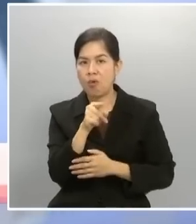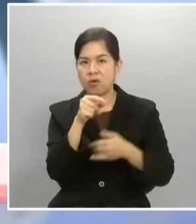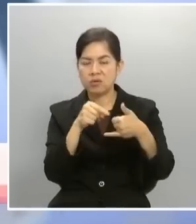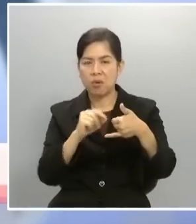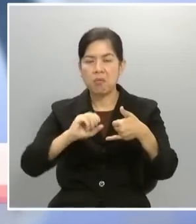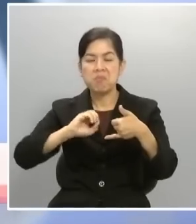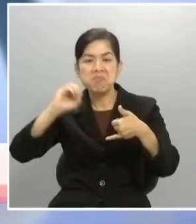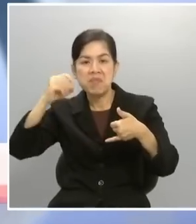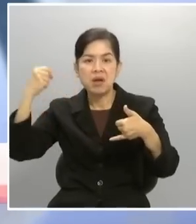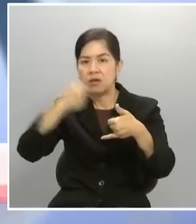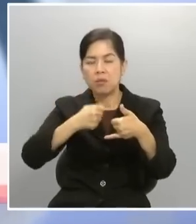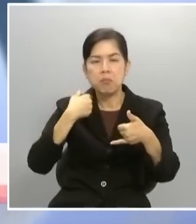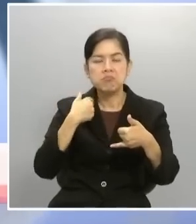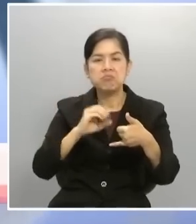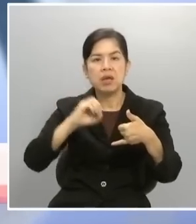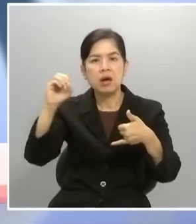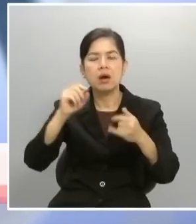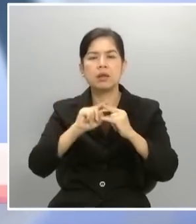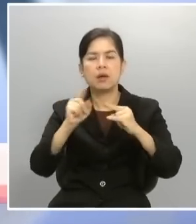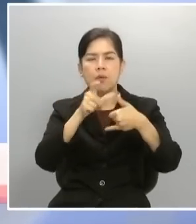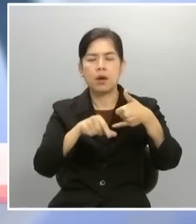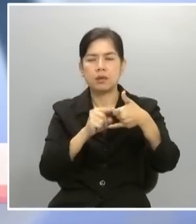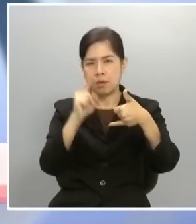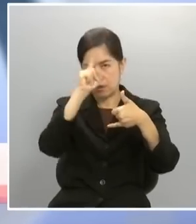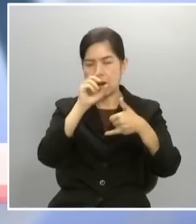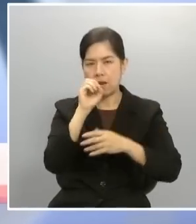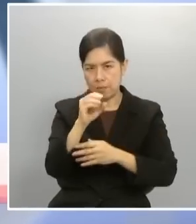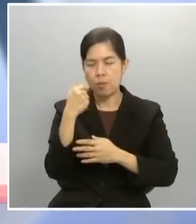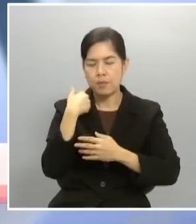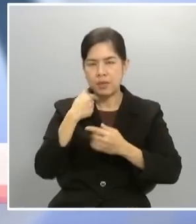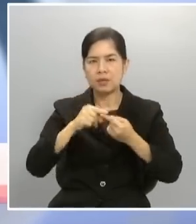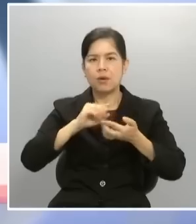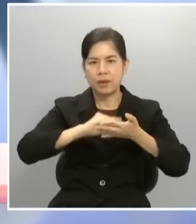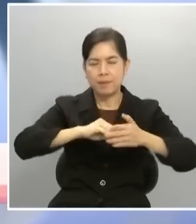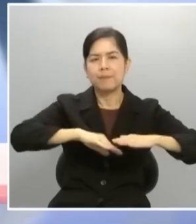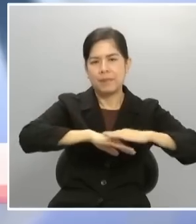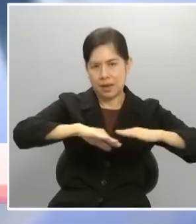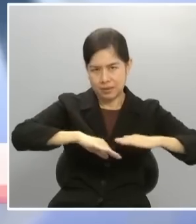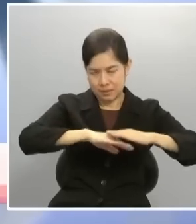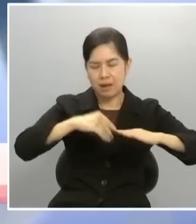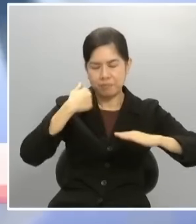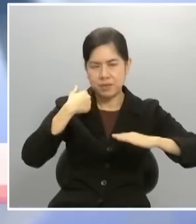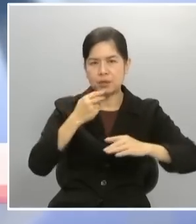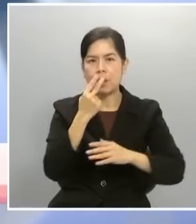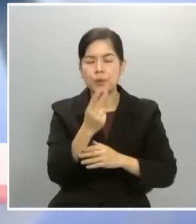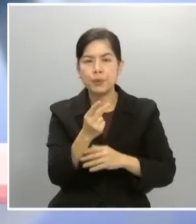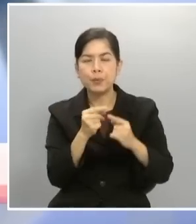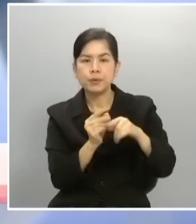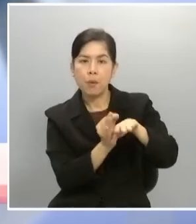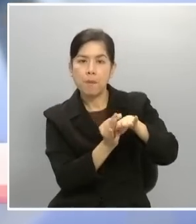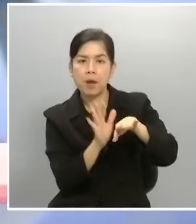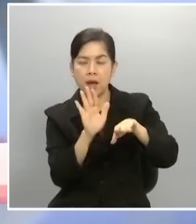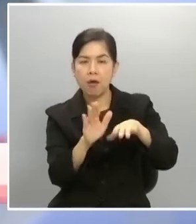คุณดิวบอกคุณดิวมีหลักฐานทุกอย่างนะฮะผมขออนุญาตนะฮะเดี๋ยวผมจะให้ดูภาพบาดแผลบางบาดแผลนะ